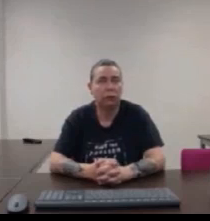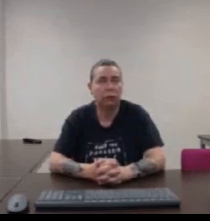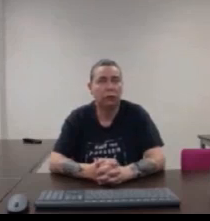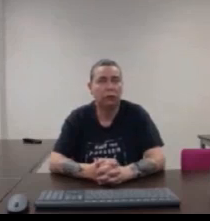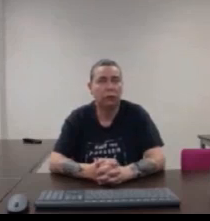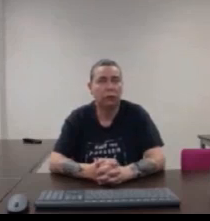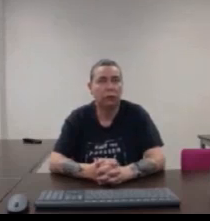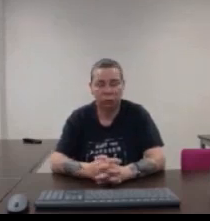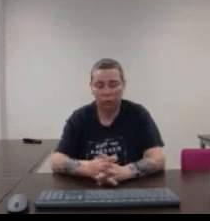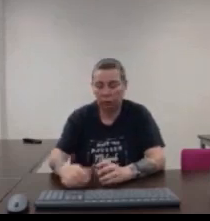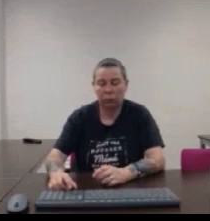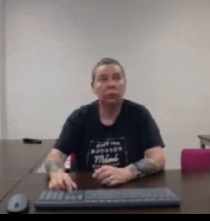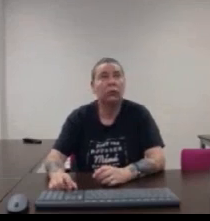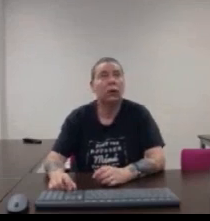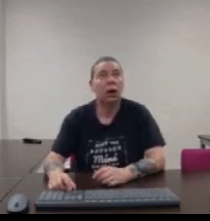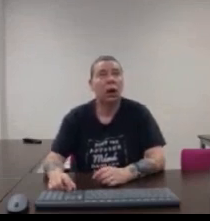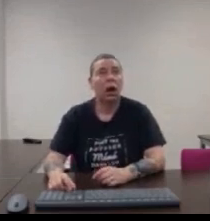des boîtes à chaussures.